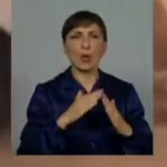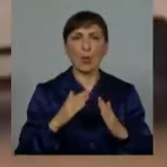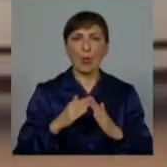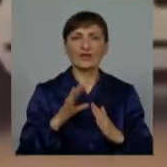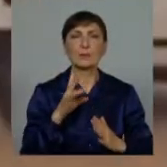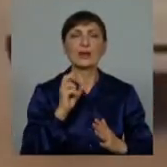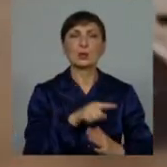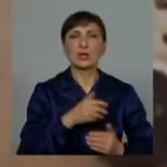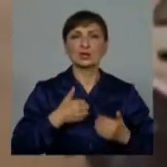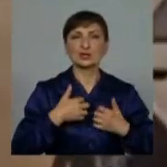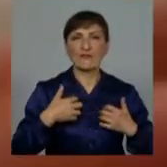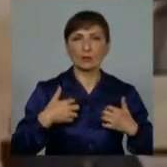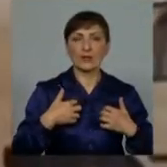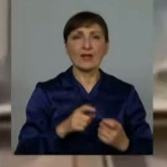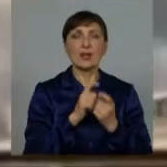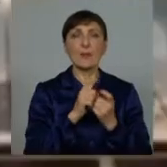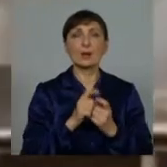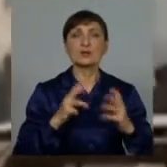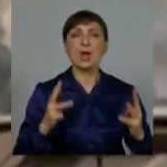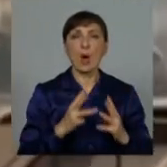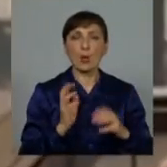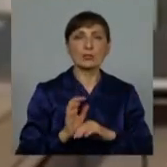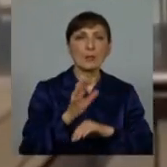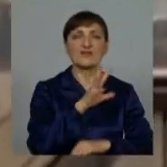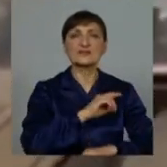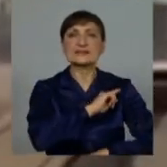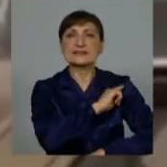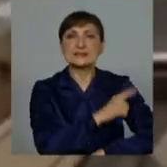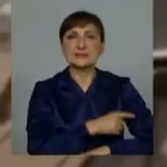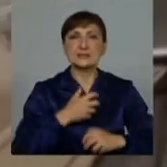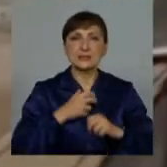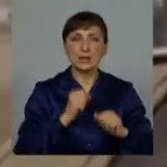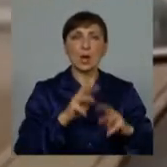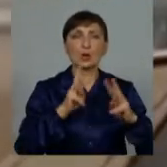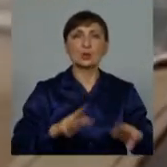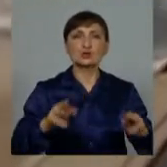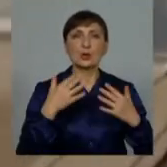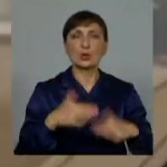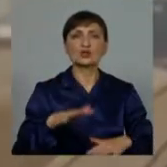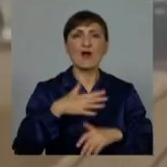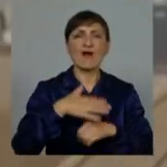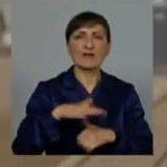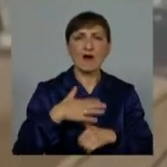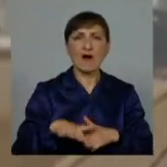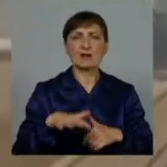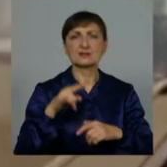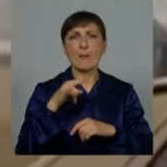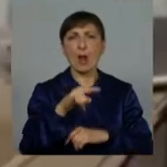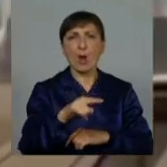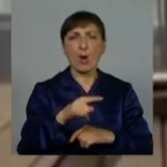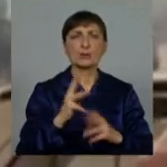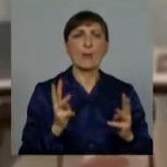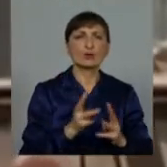приют для животных. На борьбу со стихией направлены все силы. В тушении участвует авиация, сотни пожарных и десятки